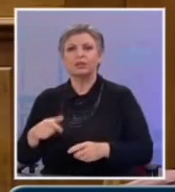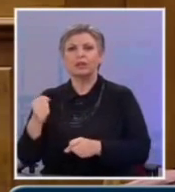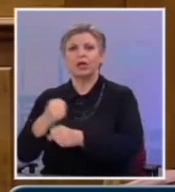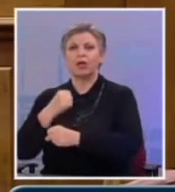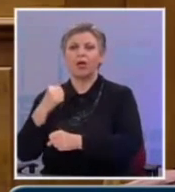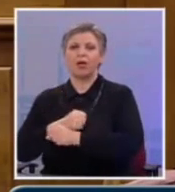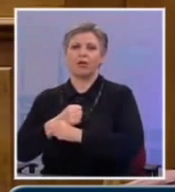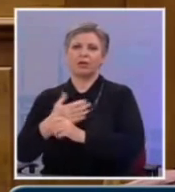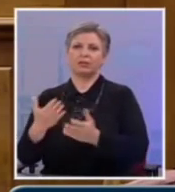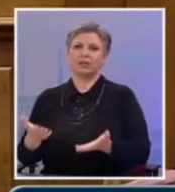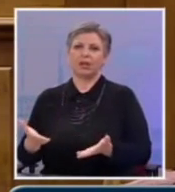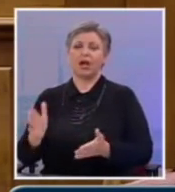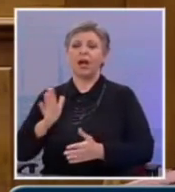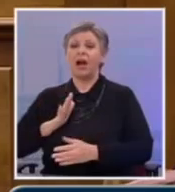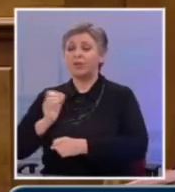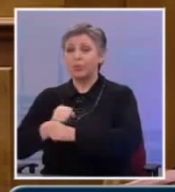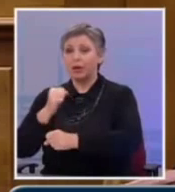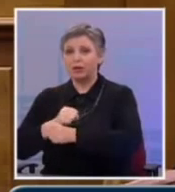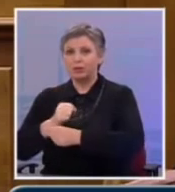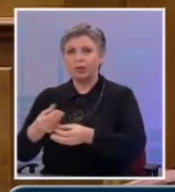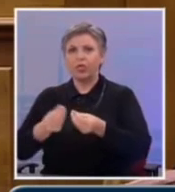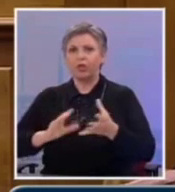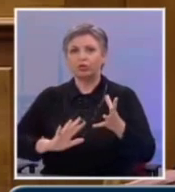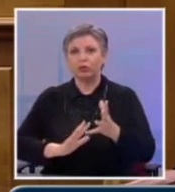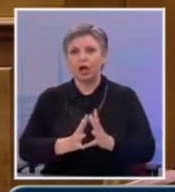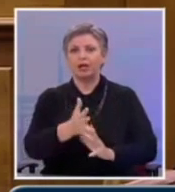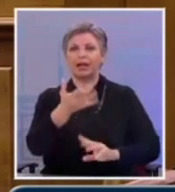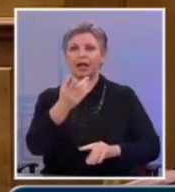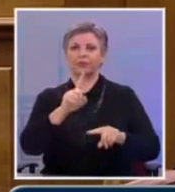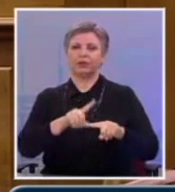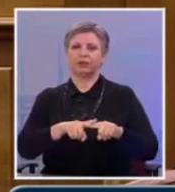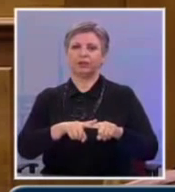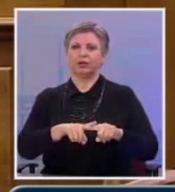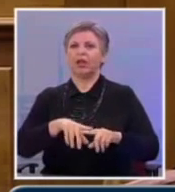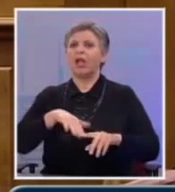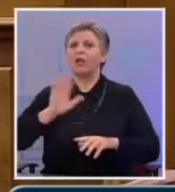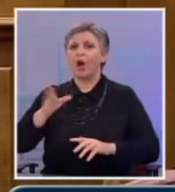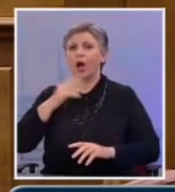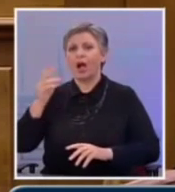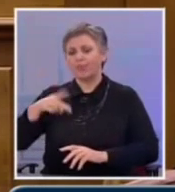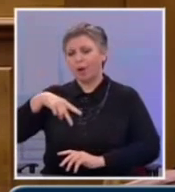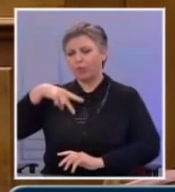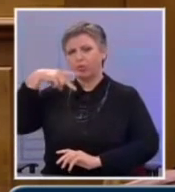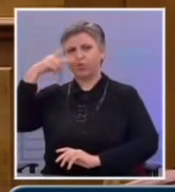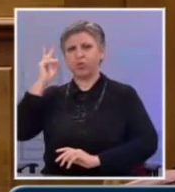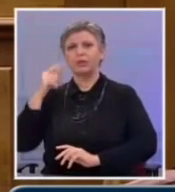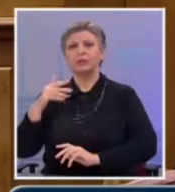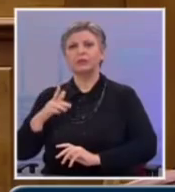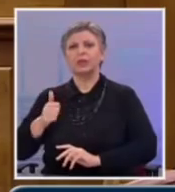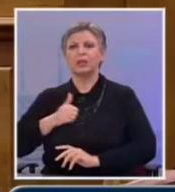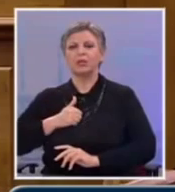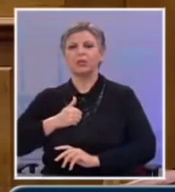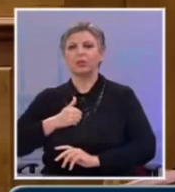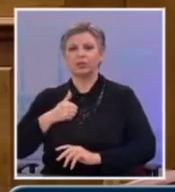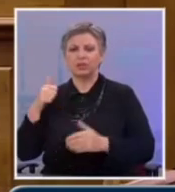εμάς οι εργαζόμενοι θα φέρουν την ανάπτυξη και όχι η αποχαλήνωση των εργοδοτών. Δεν θα γίνουμε